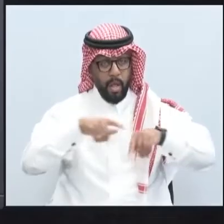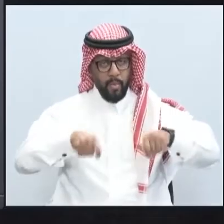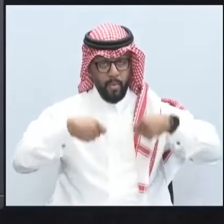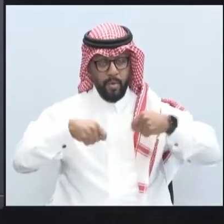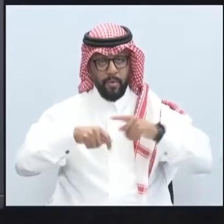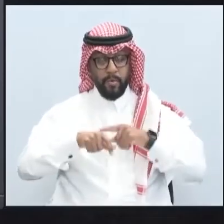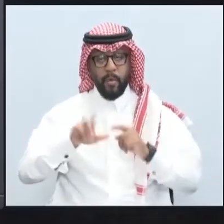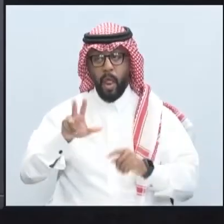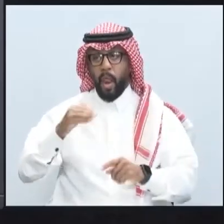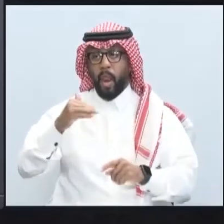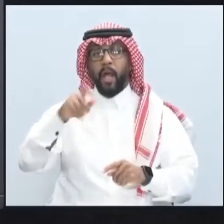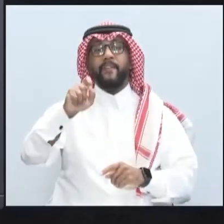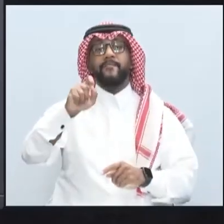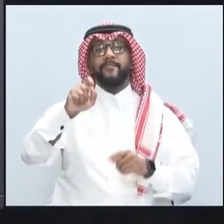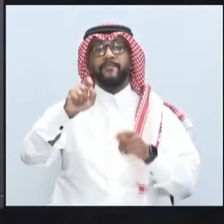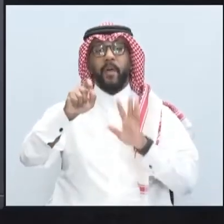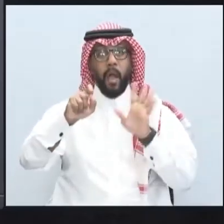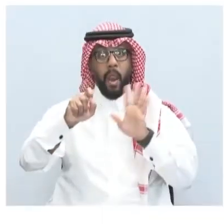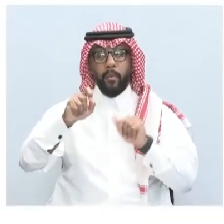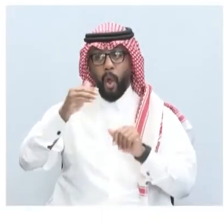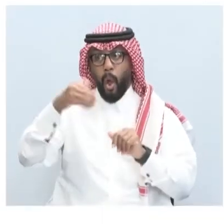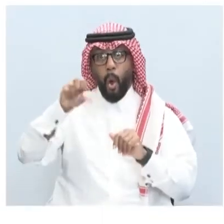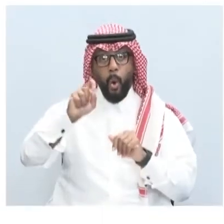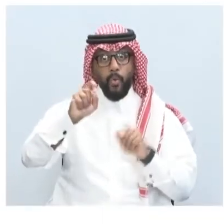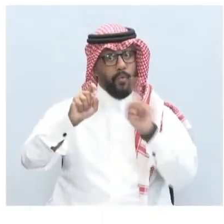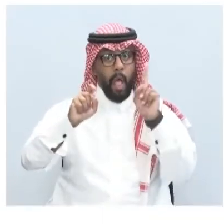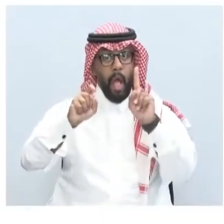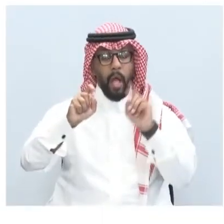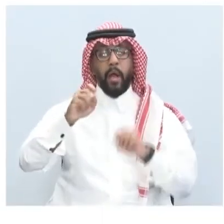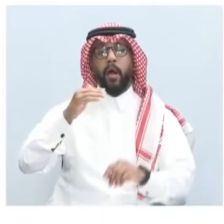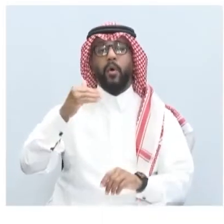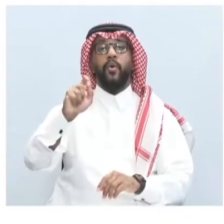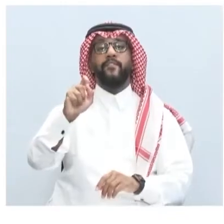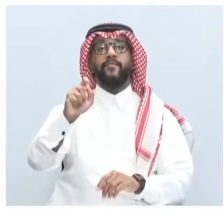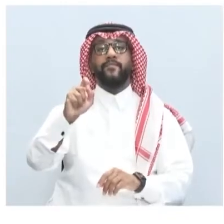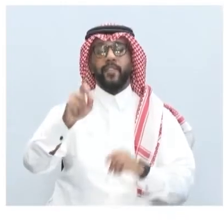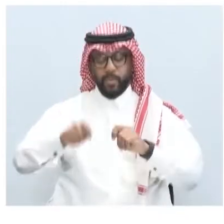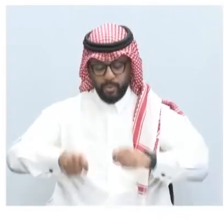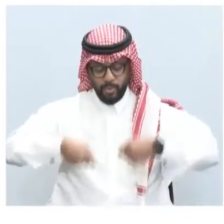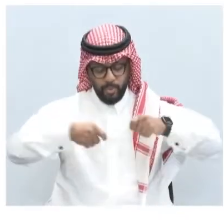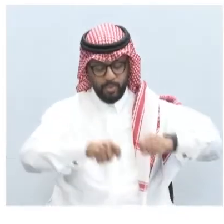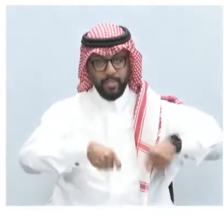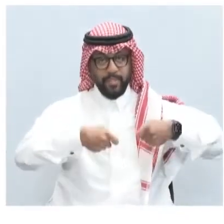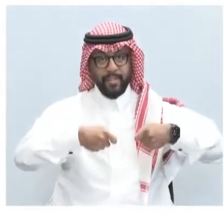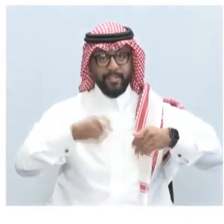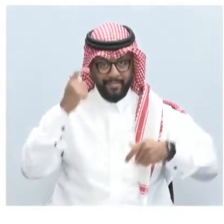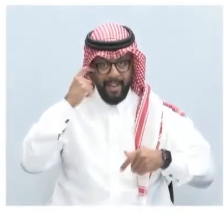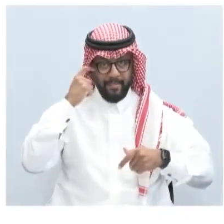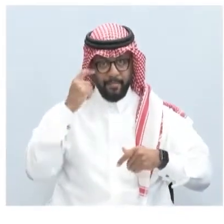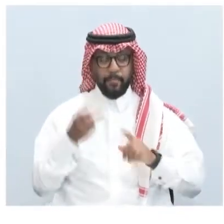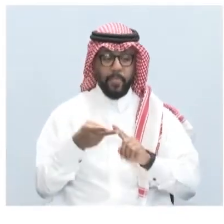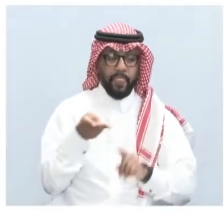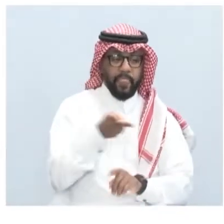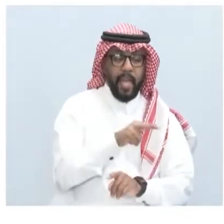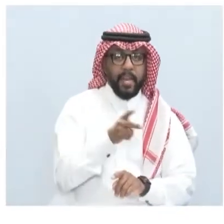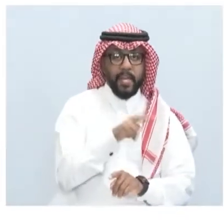الجلد ونحوه ناتي الان الى الجورب ما هو الجر يا ابن الطلاب بارك